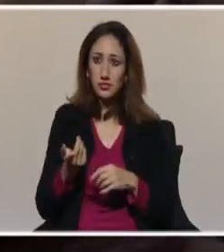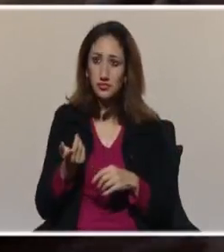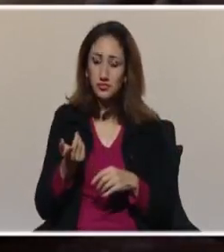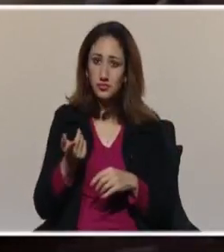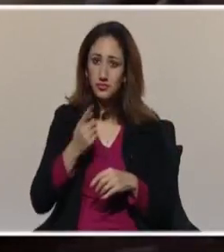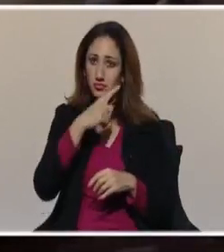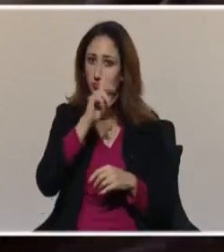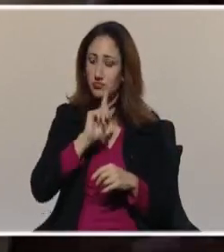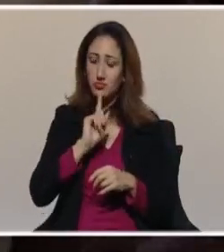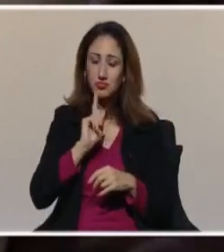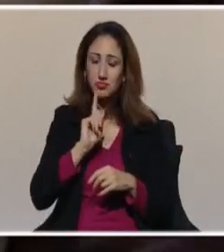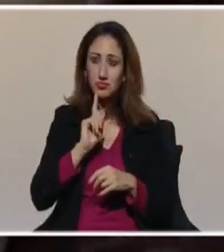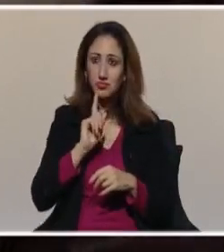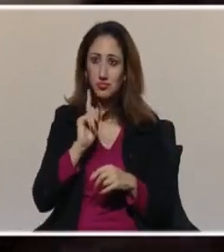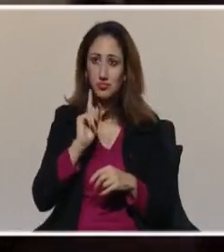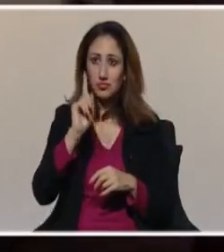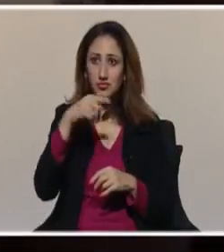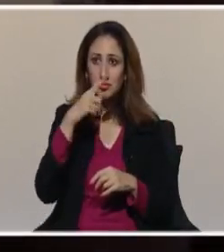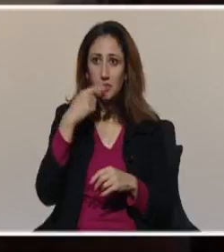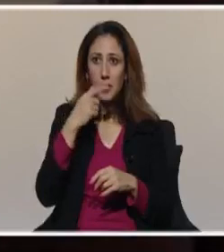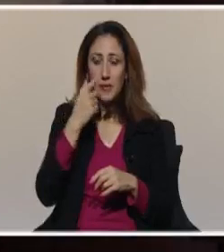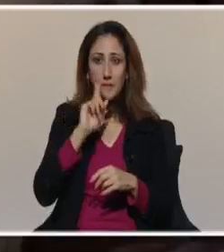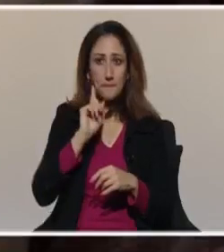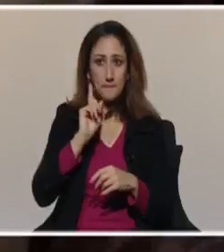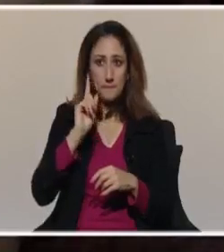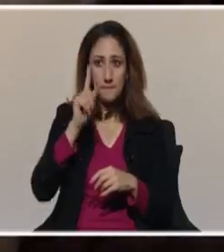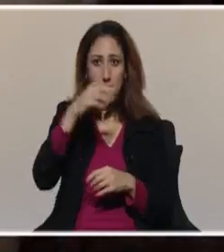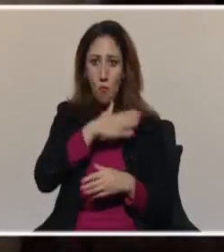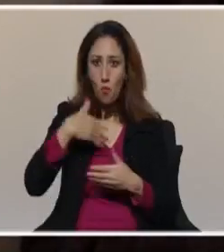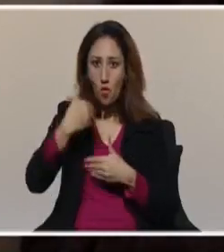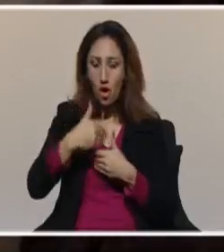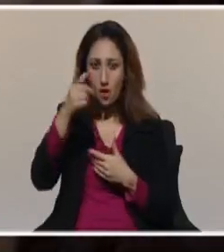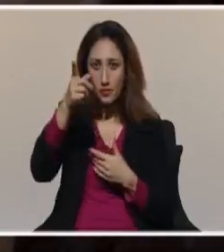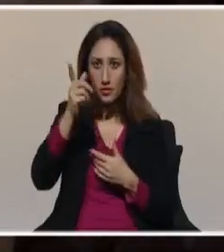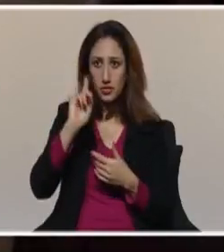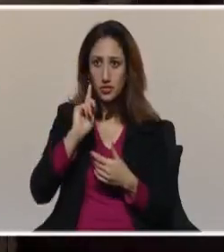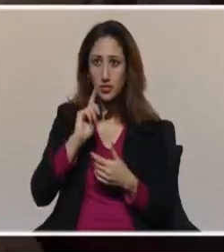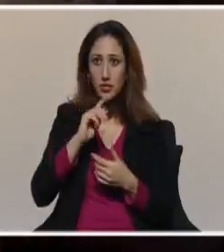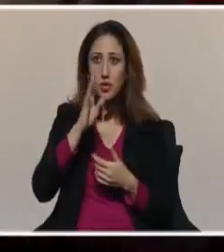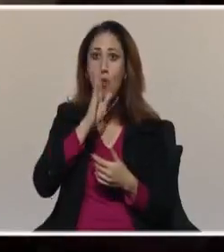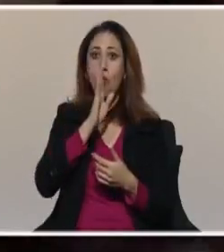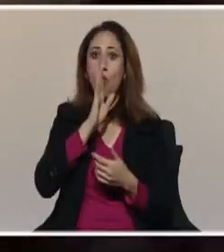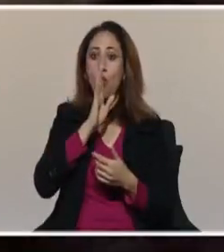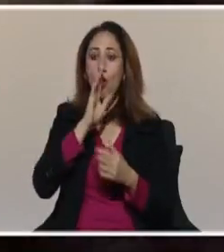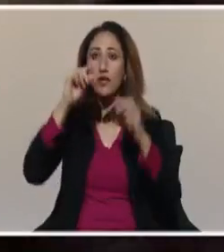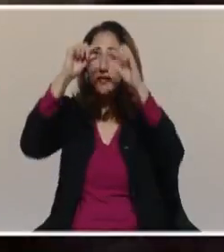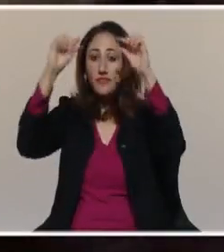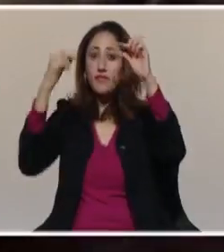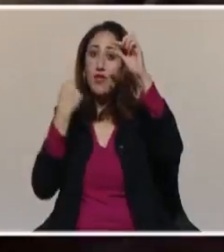حقيقي؟ ومع ذلك انا هقول لك اقل الف ب محاماه. انا عايز اعرف القسيمه دي طالعه منين؟ في سيريال نمبر في